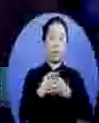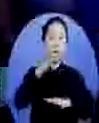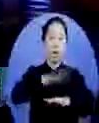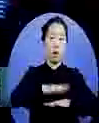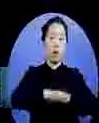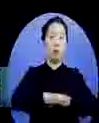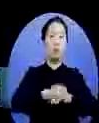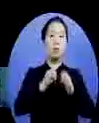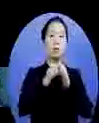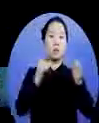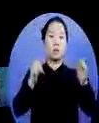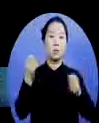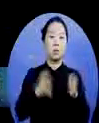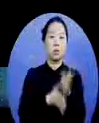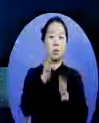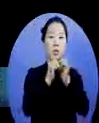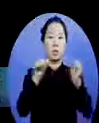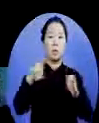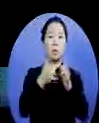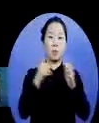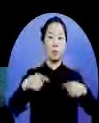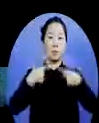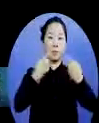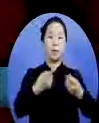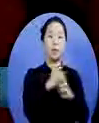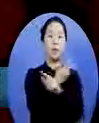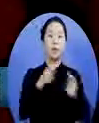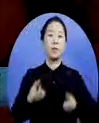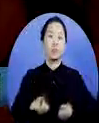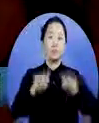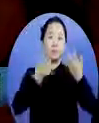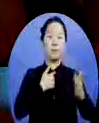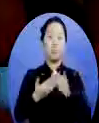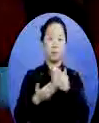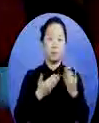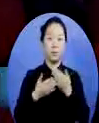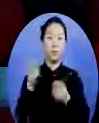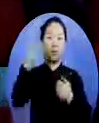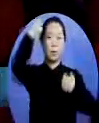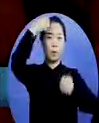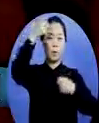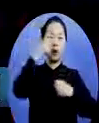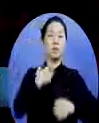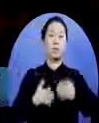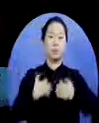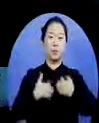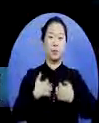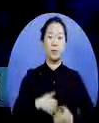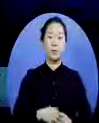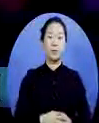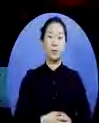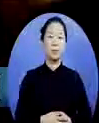배를 재배하고 있는 농업인 그리고 시민 500여명이 참여해 다양한 이벤트와 체험 마당 공연 등으로 즐거운